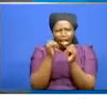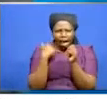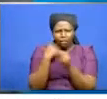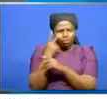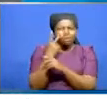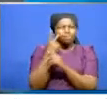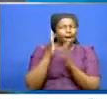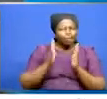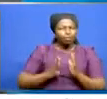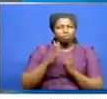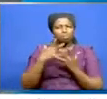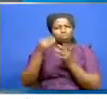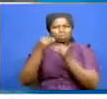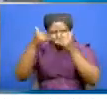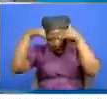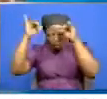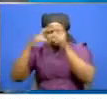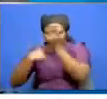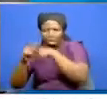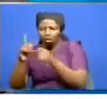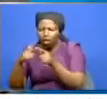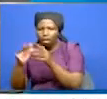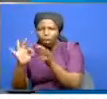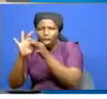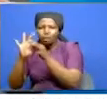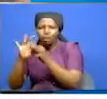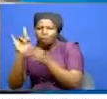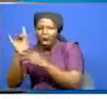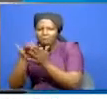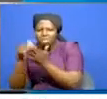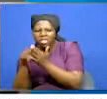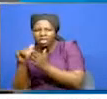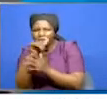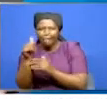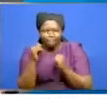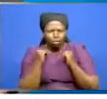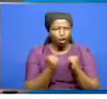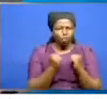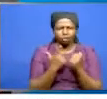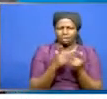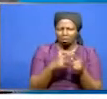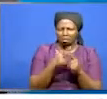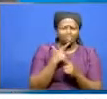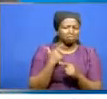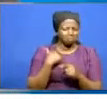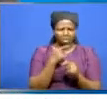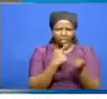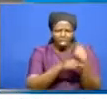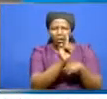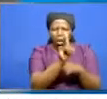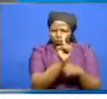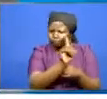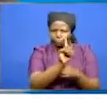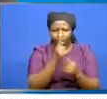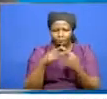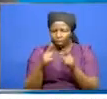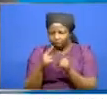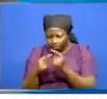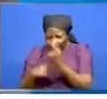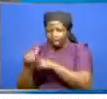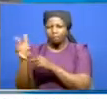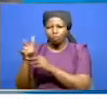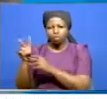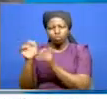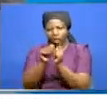mbili, alafu anafunganisha kamoja kamekonda na nyingine mzuri. Anasema siuzi moja peke yake, nauza zote. Sasa hii ni nia, unataka kununua ng'ombe